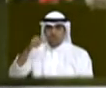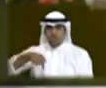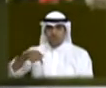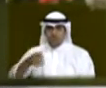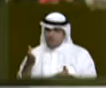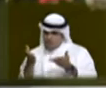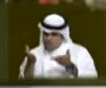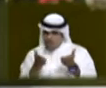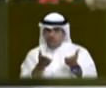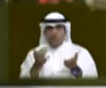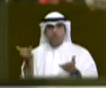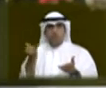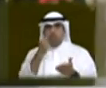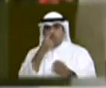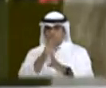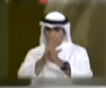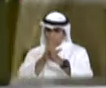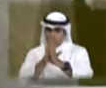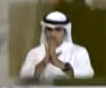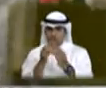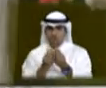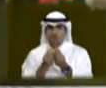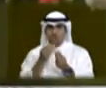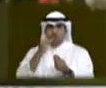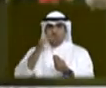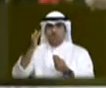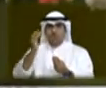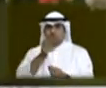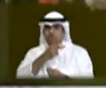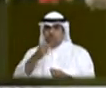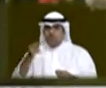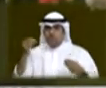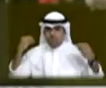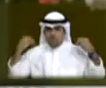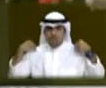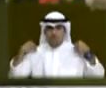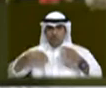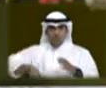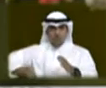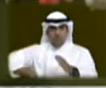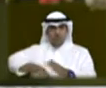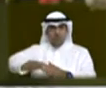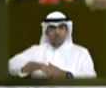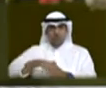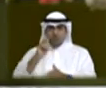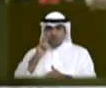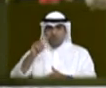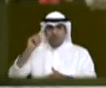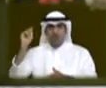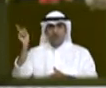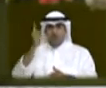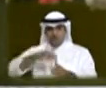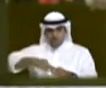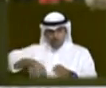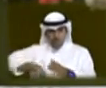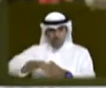للشباب واحتواء امكاناتهم في خصوصا في مجال الرياضة اللي هي تعتبر رياضة كرة القدم، هي المعشوقة ليست على مستوى دولة الكويت، على مستوى العالم.